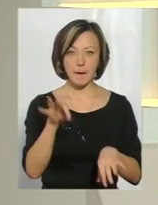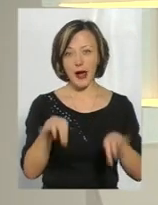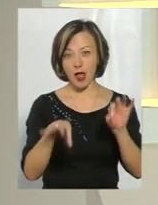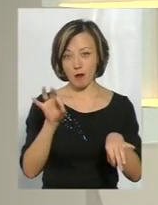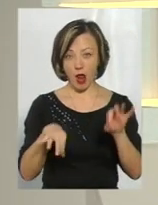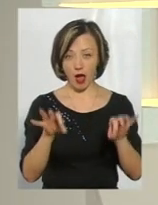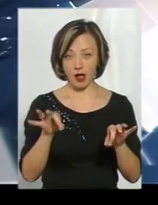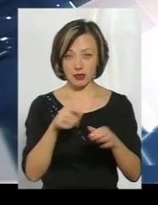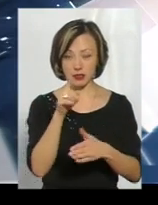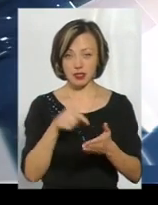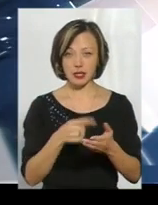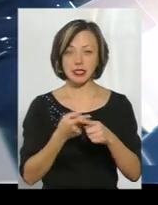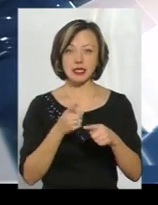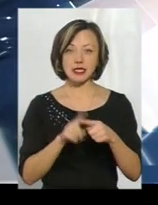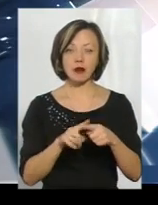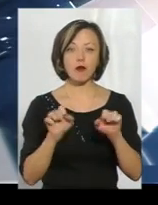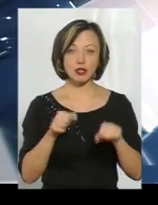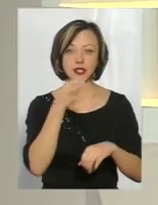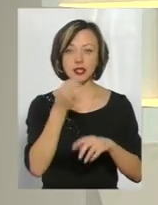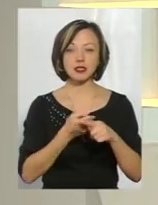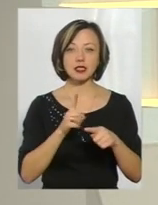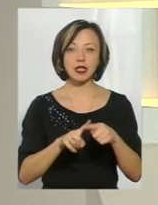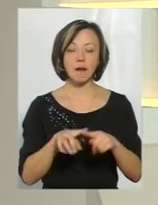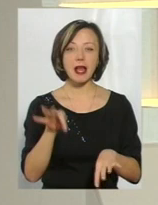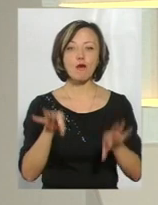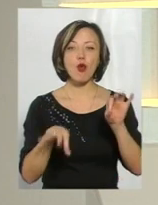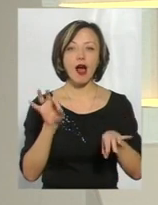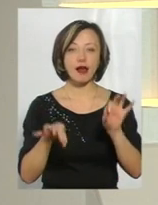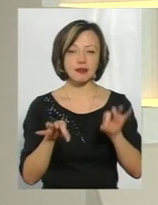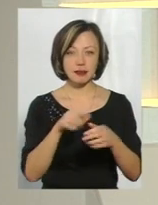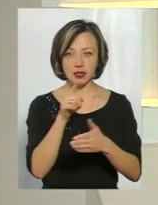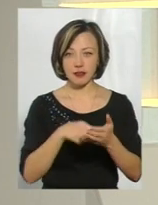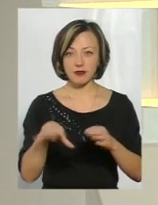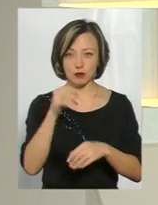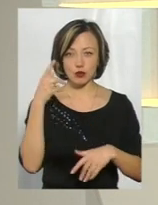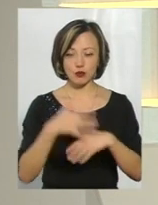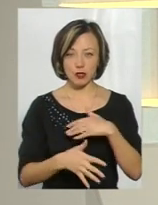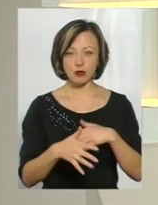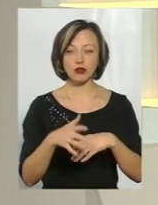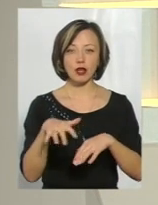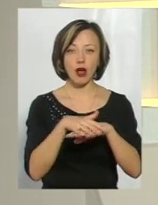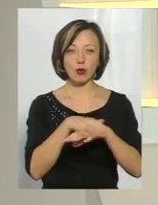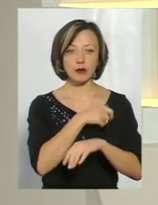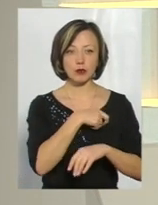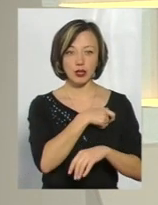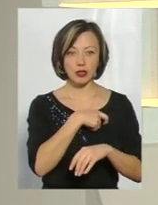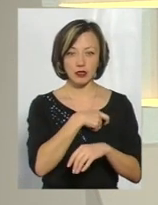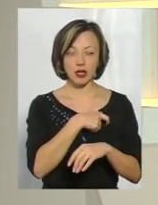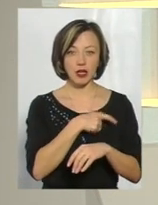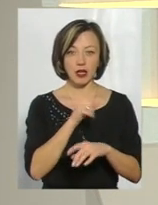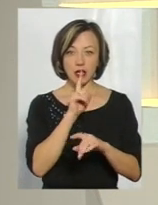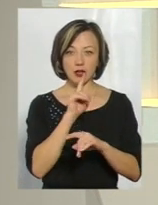маніпуляція? Алло. Чи можна сказати, що це свого роду маніпуляція? Адже всім зрозуміло, що народний депутат